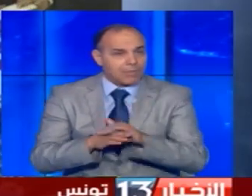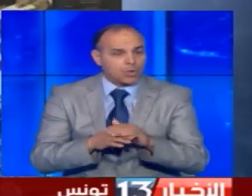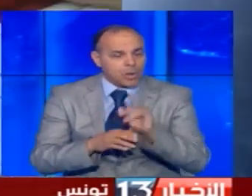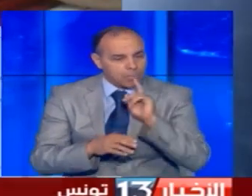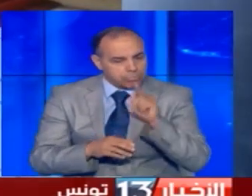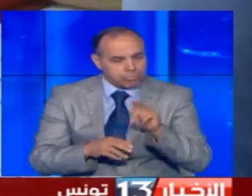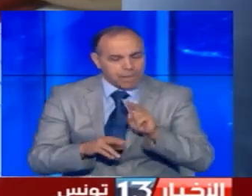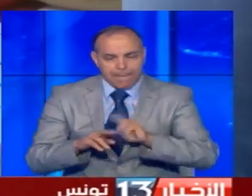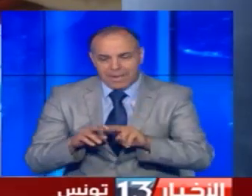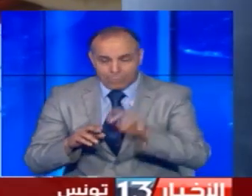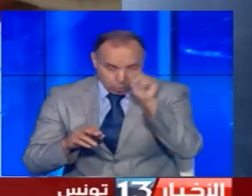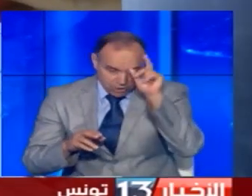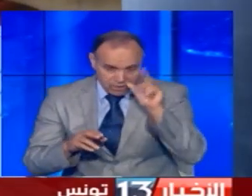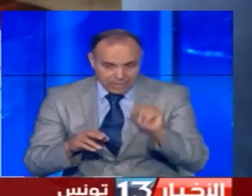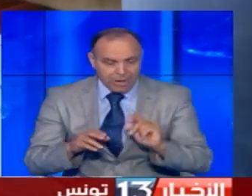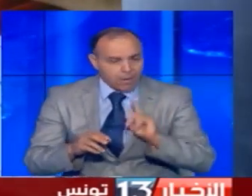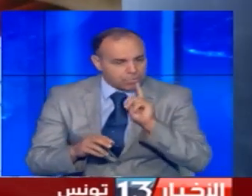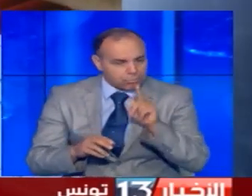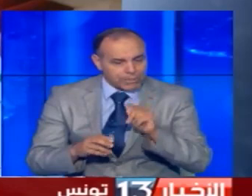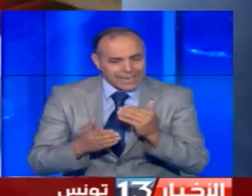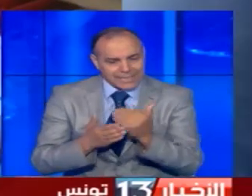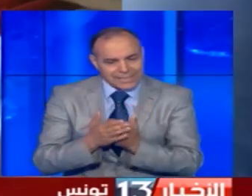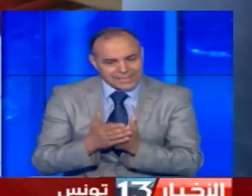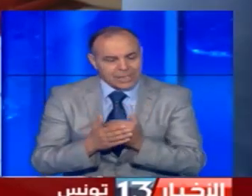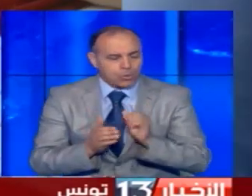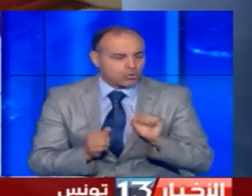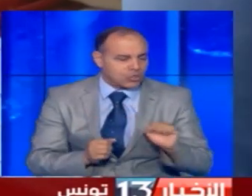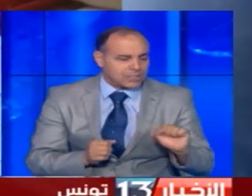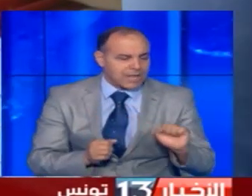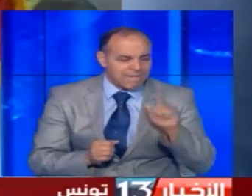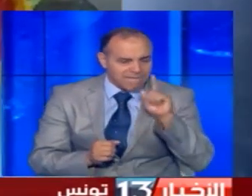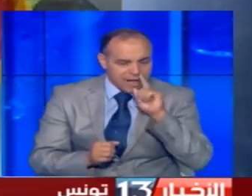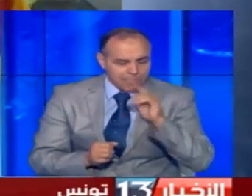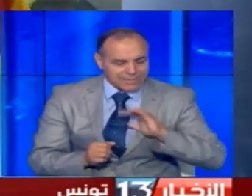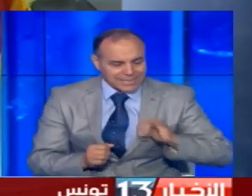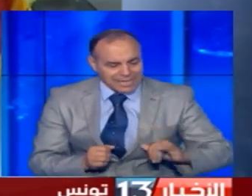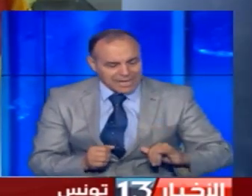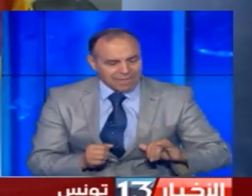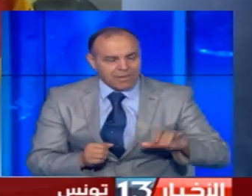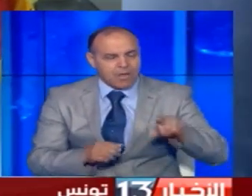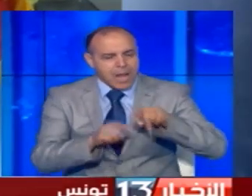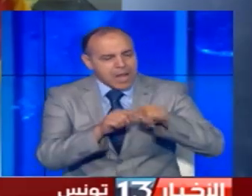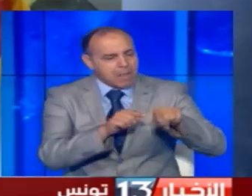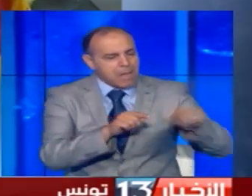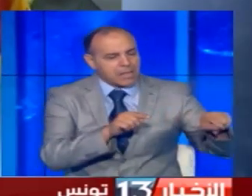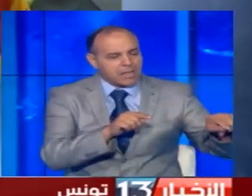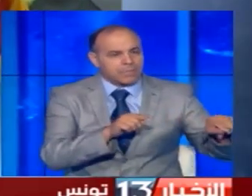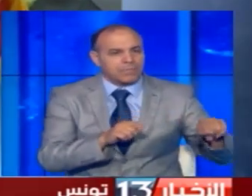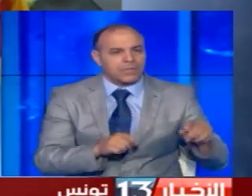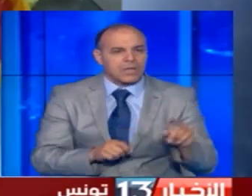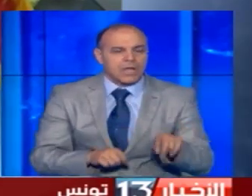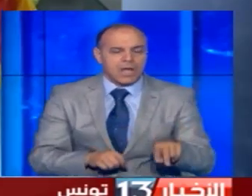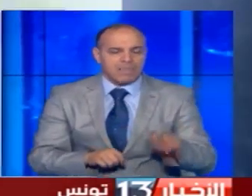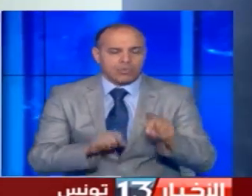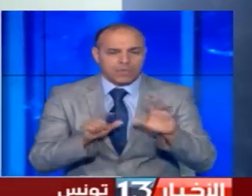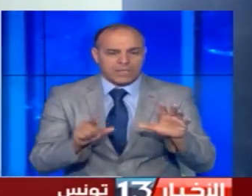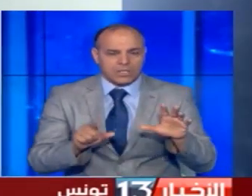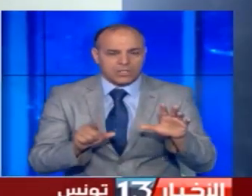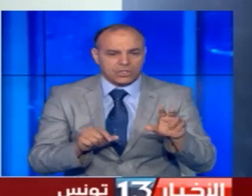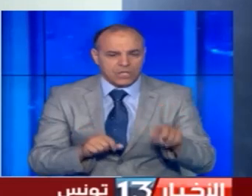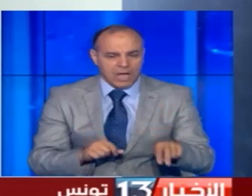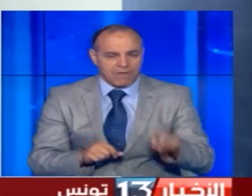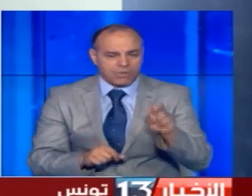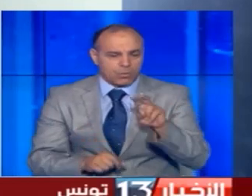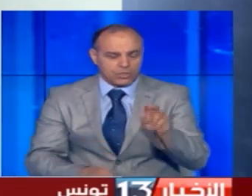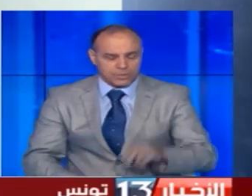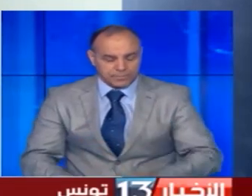الاستراتيجيه الوطنيه للتمكين الاقتصادي والاجتماعي للنساء والفتيات في الوسط الريفي سبعه عشره و الفين وعشرين